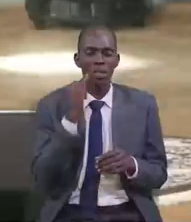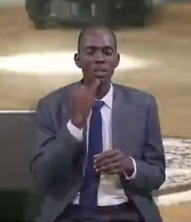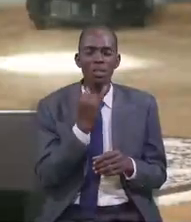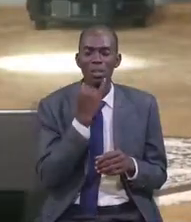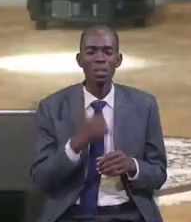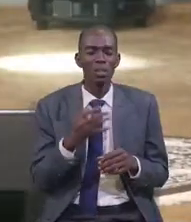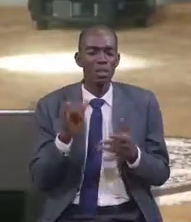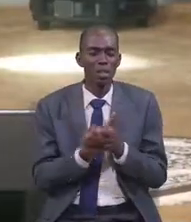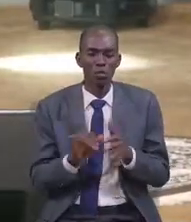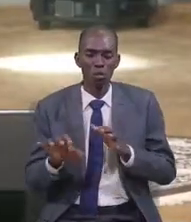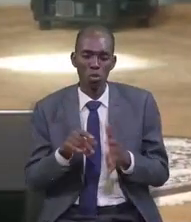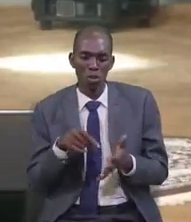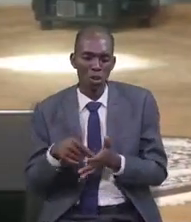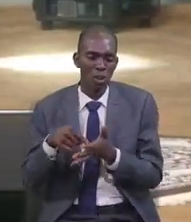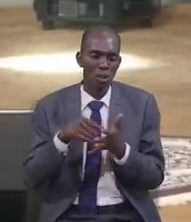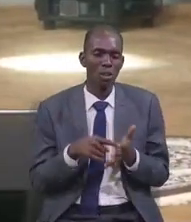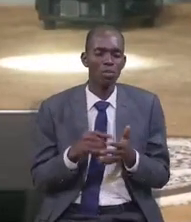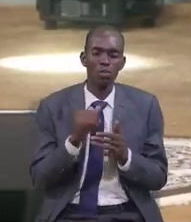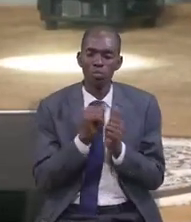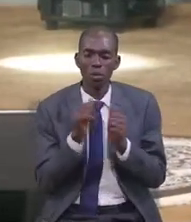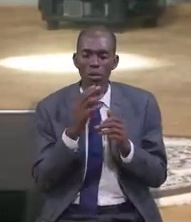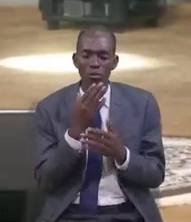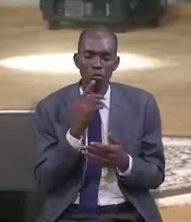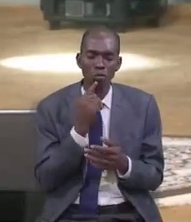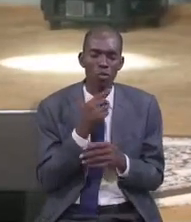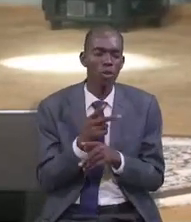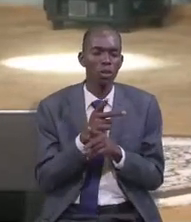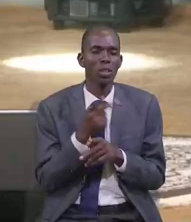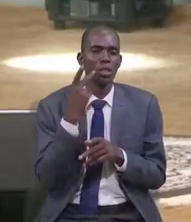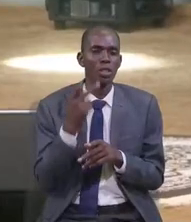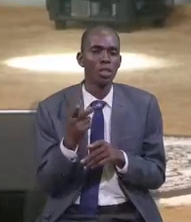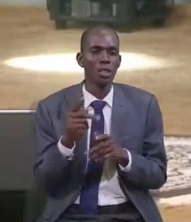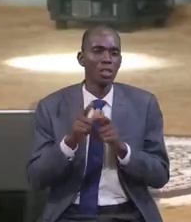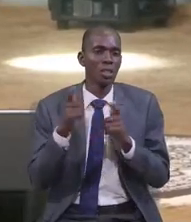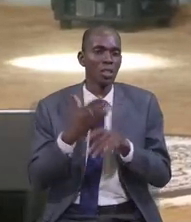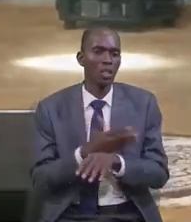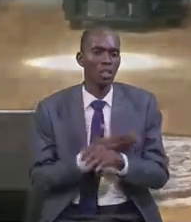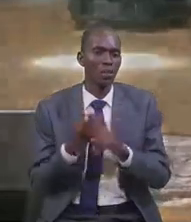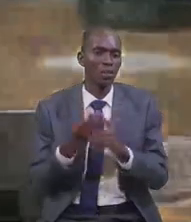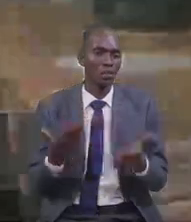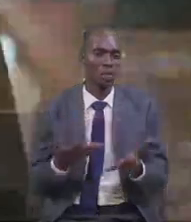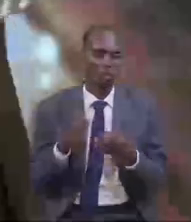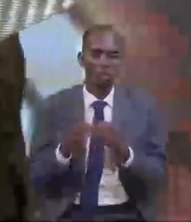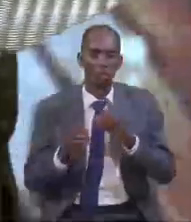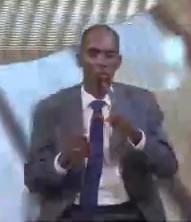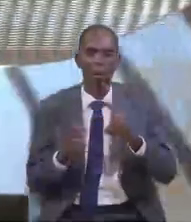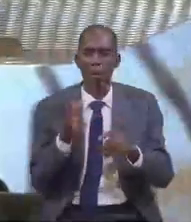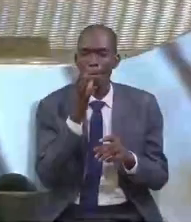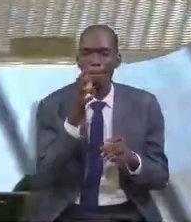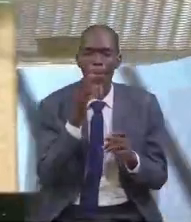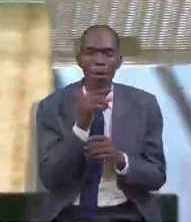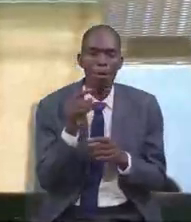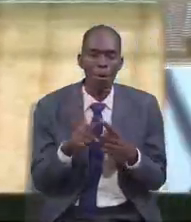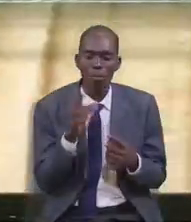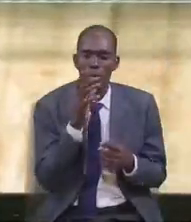ceci, cela. Que c'est une grande leçon pour nous. Numéro 1, les mamans, lorsqu'elles conçoivent,